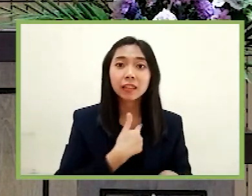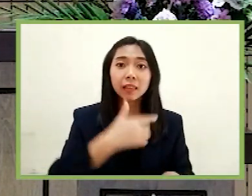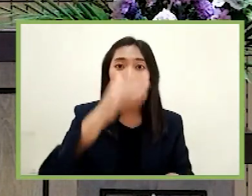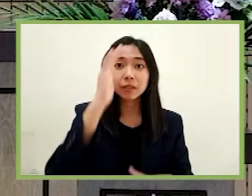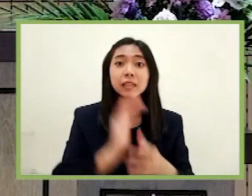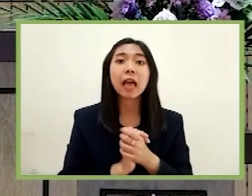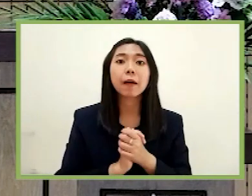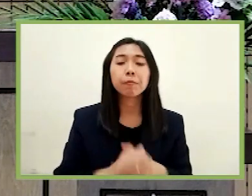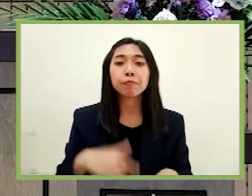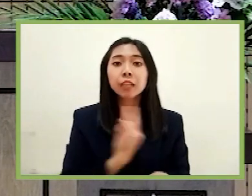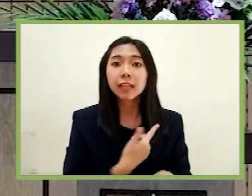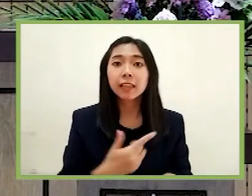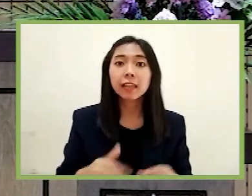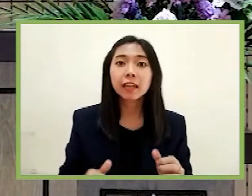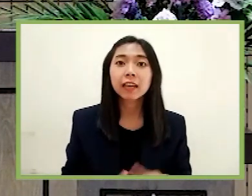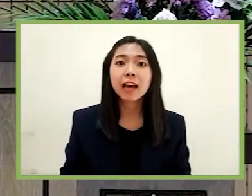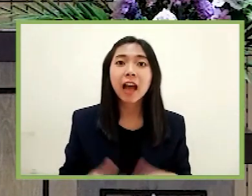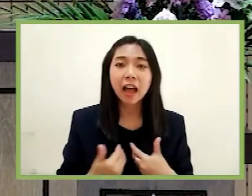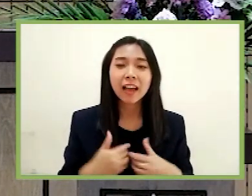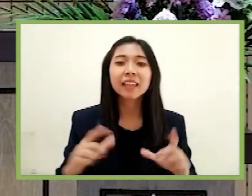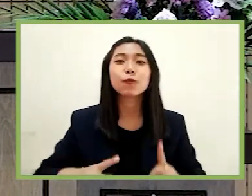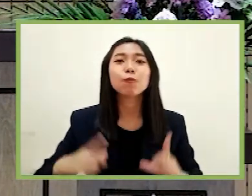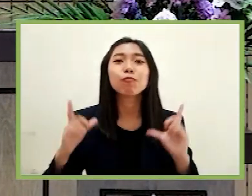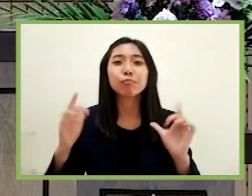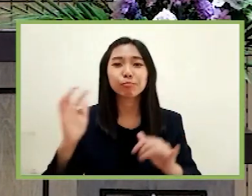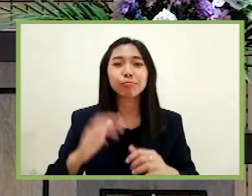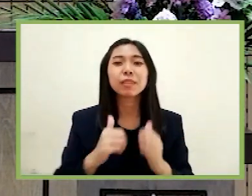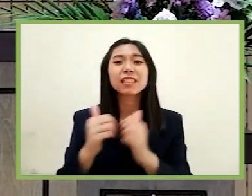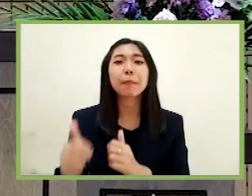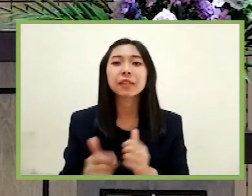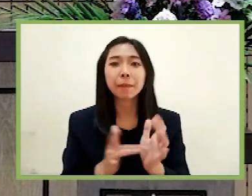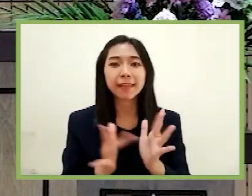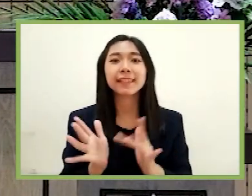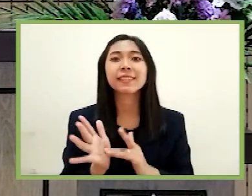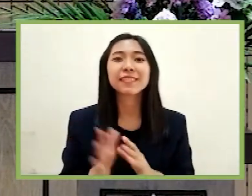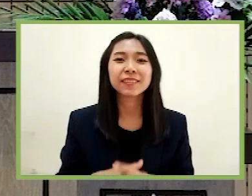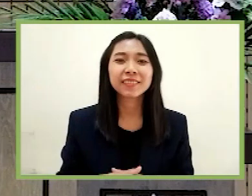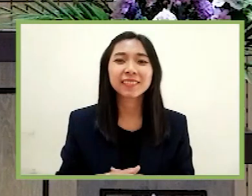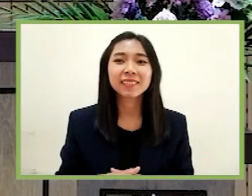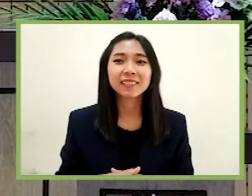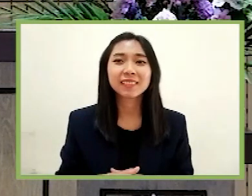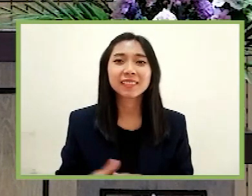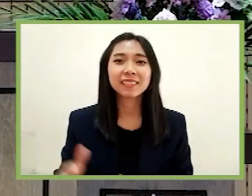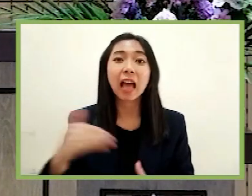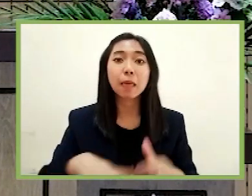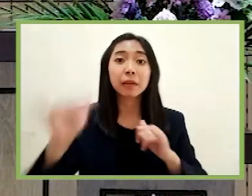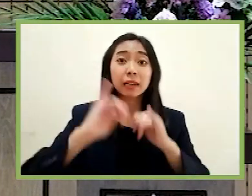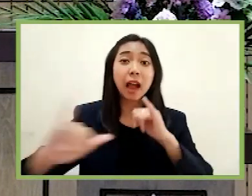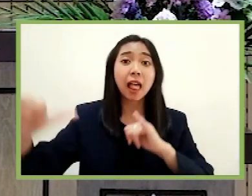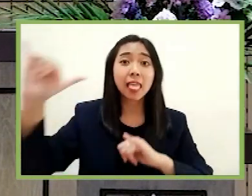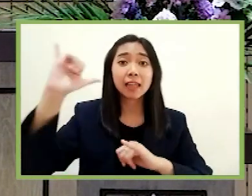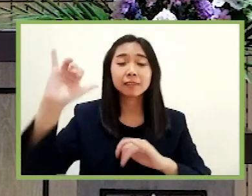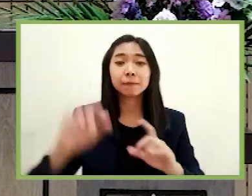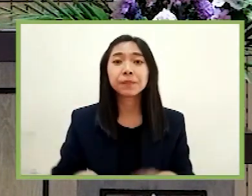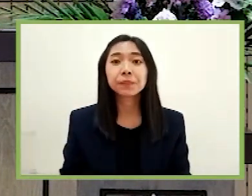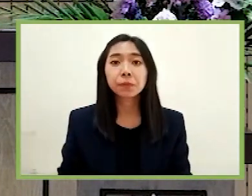kita melanjutkan hidup bersama dengan Kristus dalam kekekalan tetapi